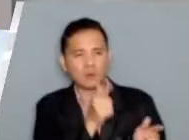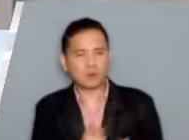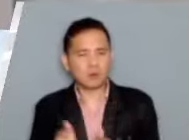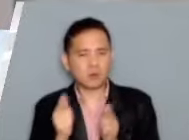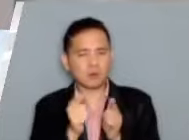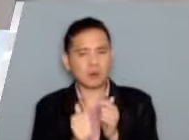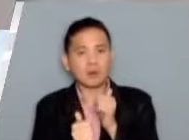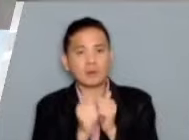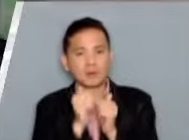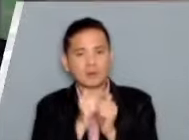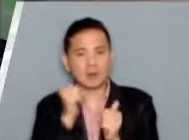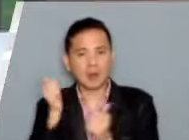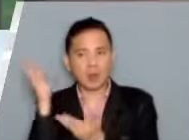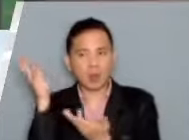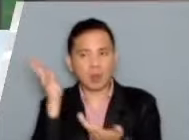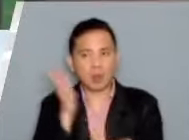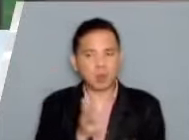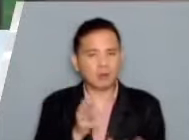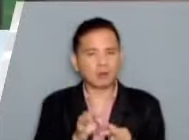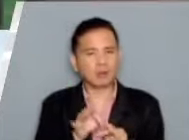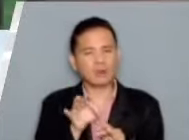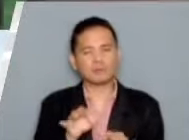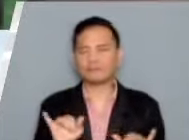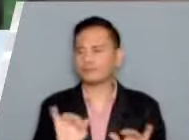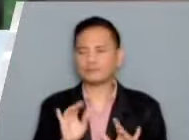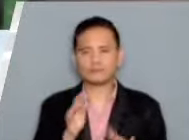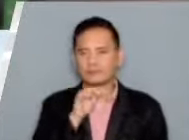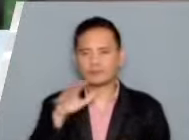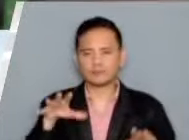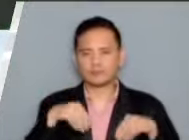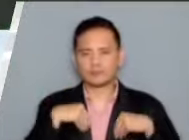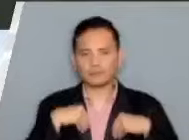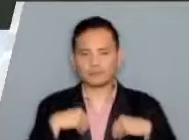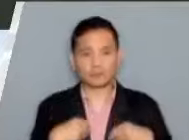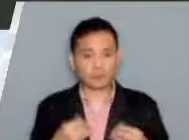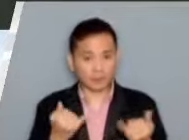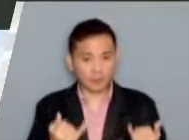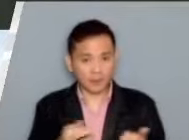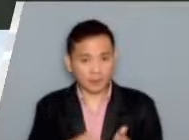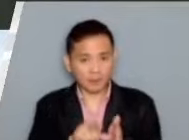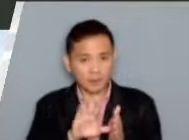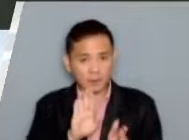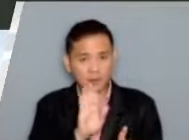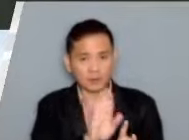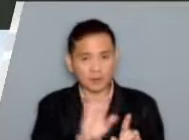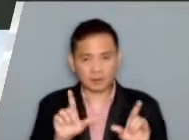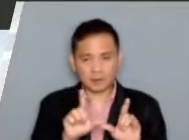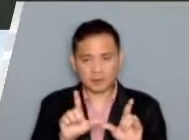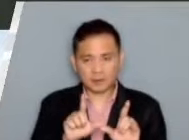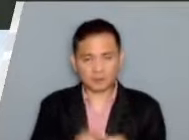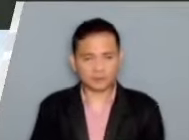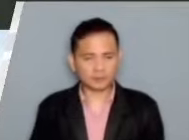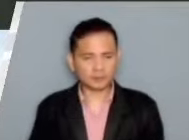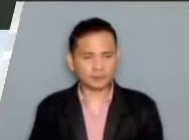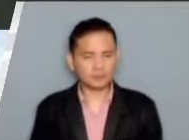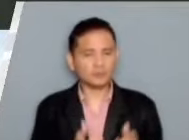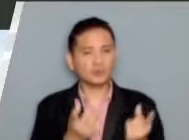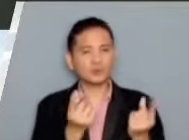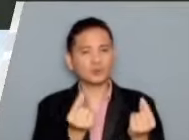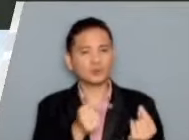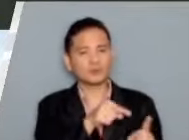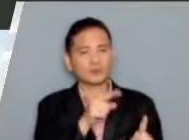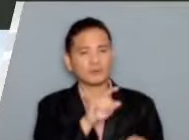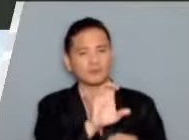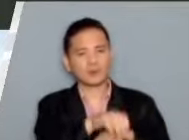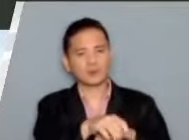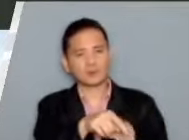Pagmumultahin ng contractors habang ire-review ang kanilang mga permit. Ipe-penalize po natin sila ng kada